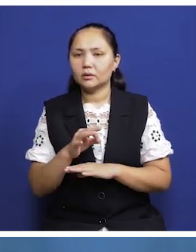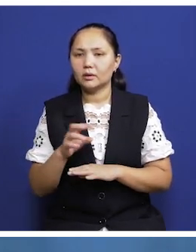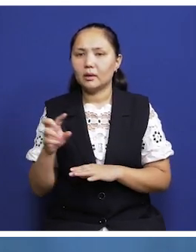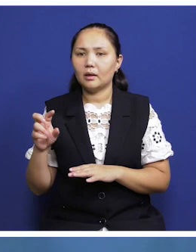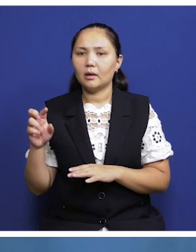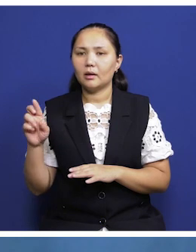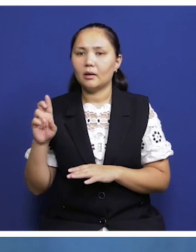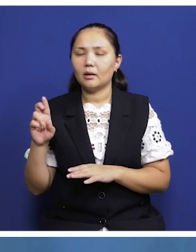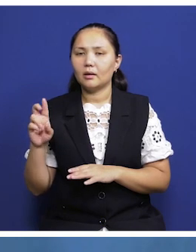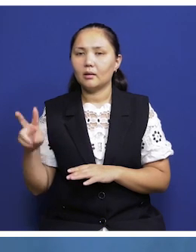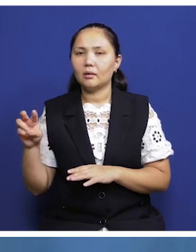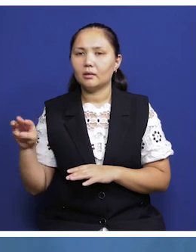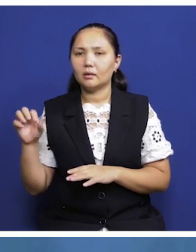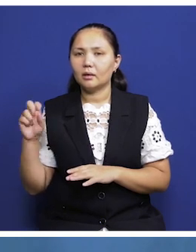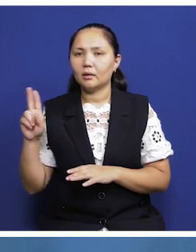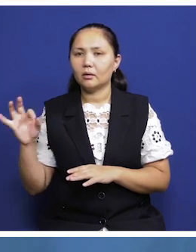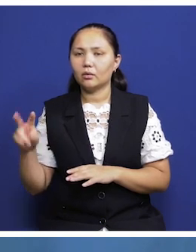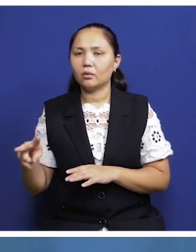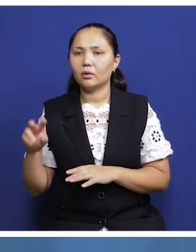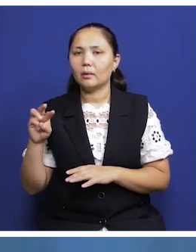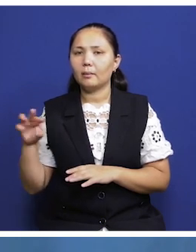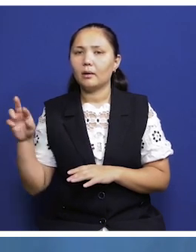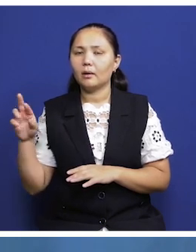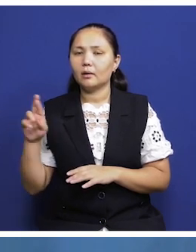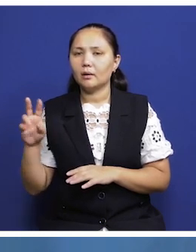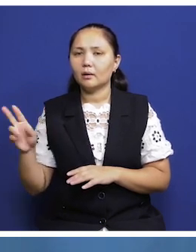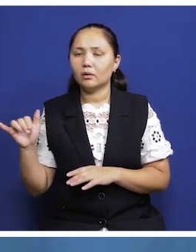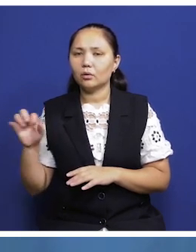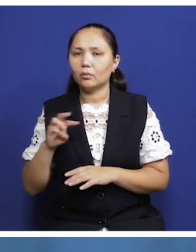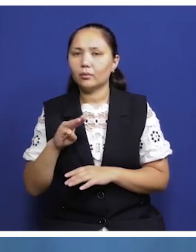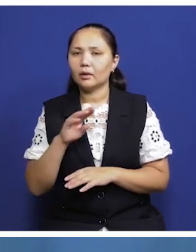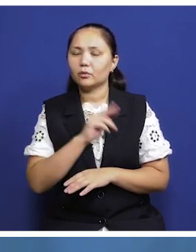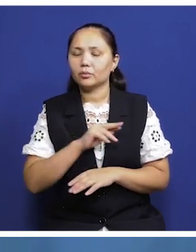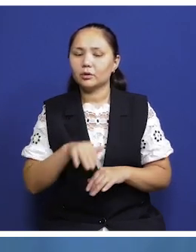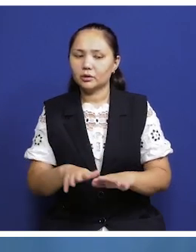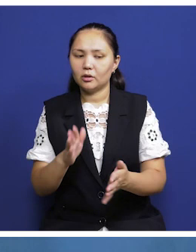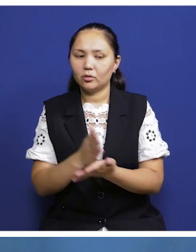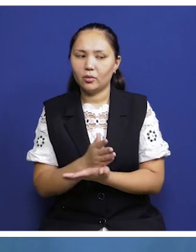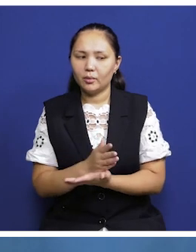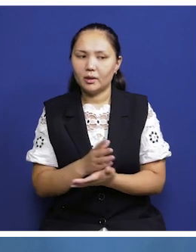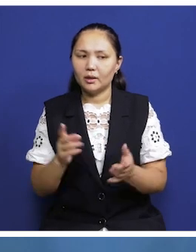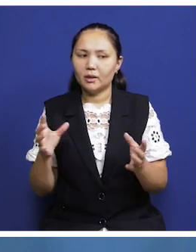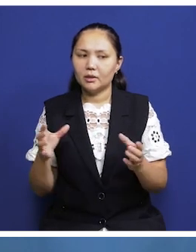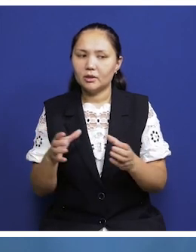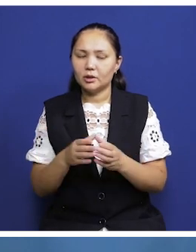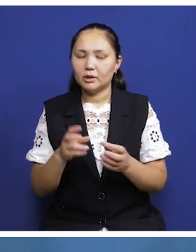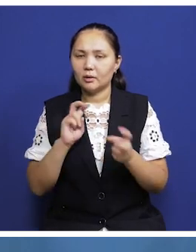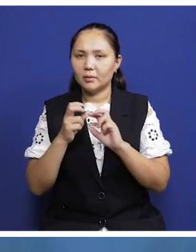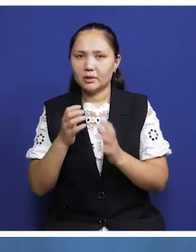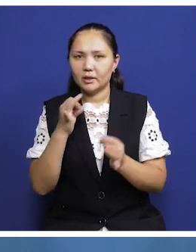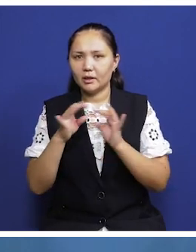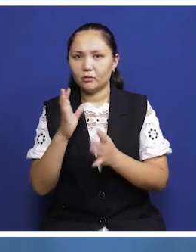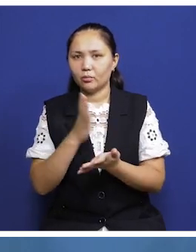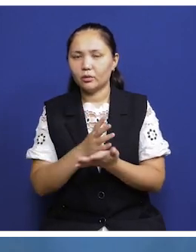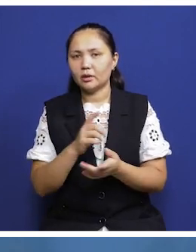Қарғалы және Маяқұм ауыл округтерінде іске асырылды. Енді алдыңғы бізде осы жиындар біраз мәселелер болған.